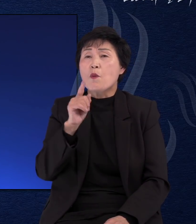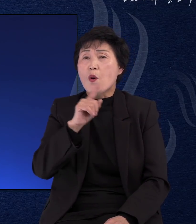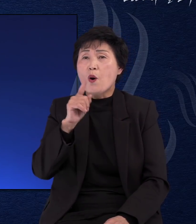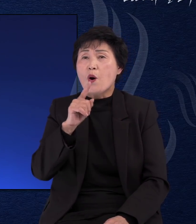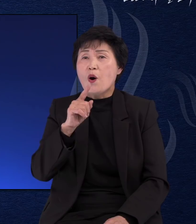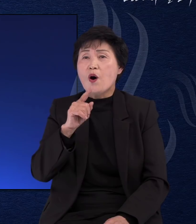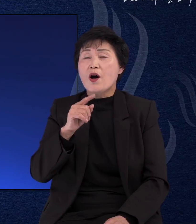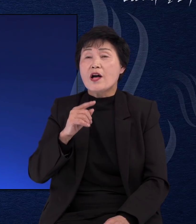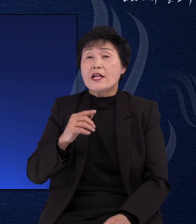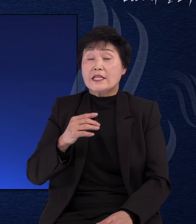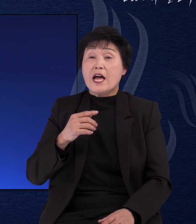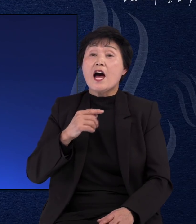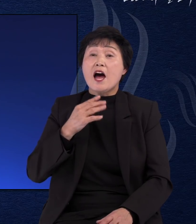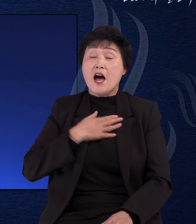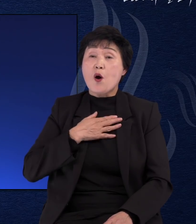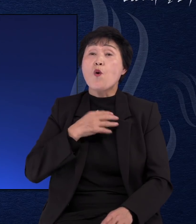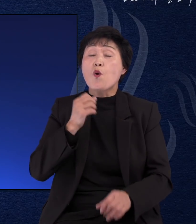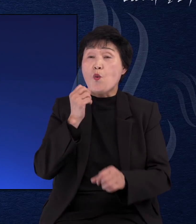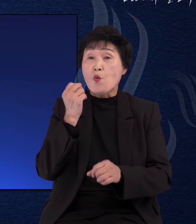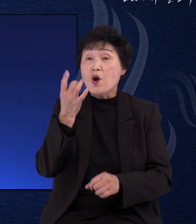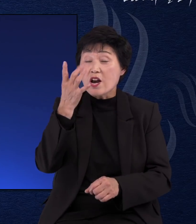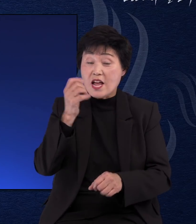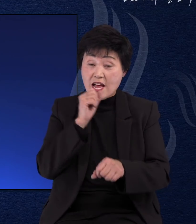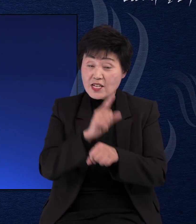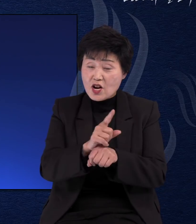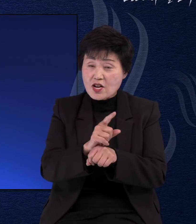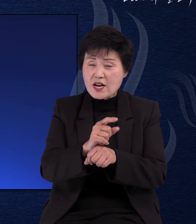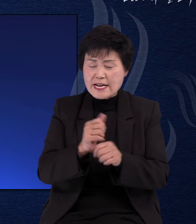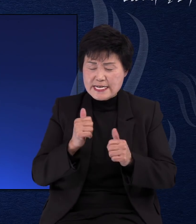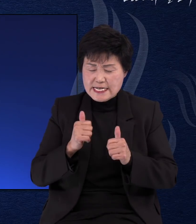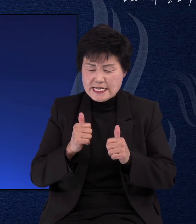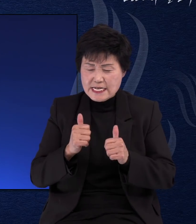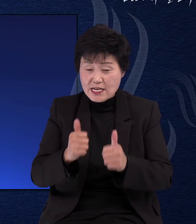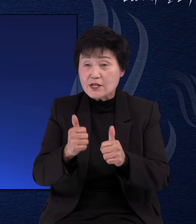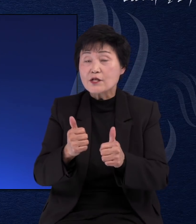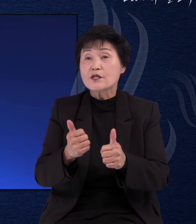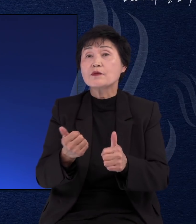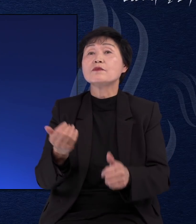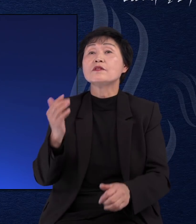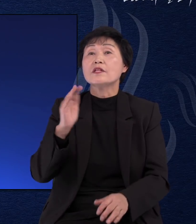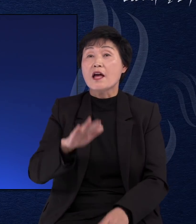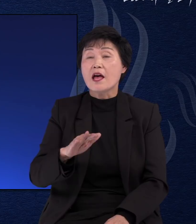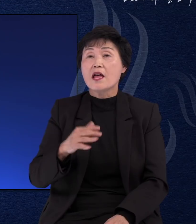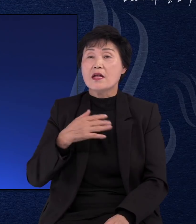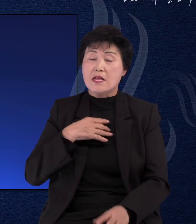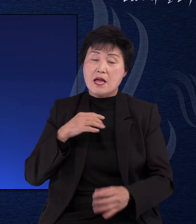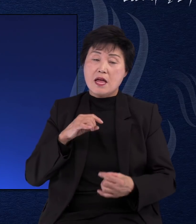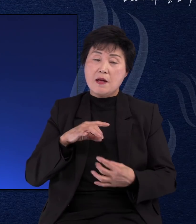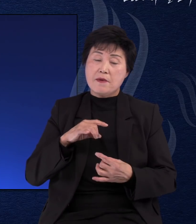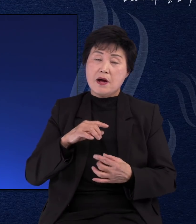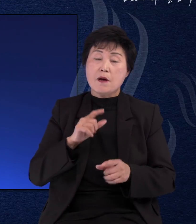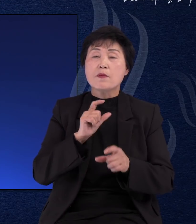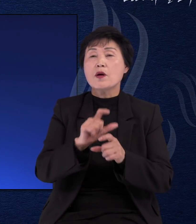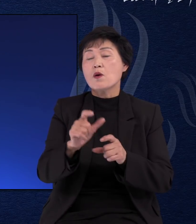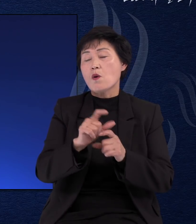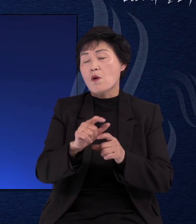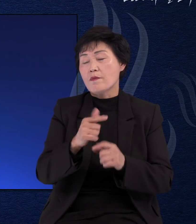천성이 열정적이라서, 성도님들은 우리 목사님 열심히 한다고 생각했겠지만 제 마음의 고민은 참